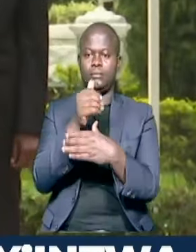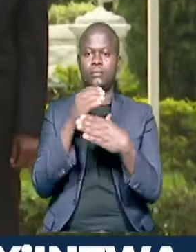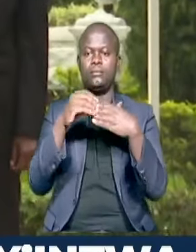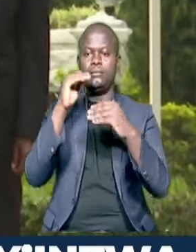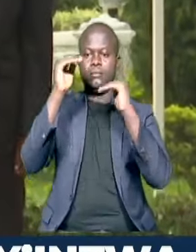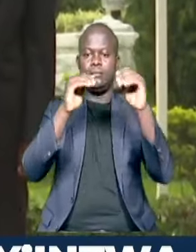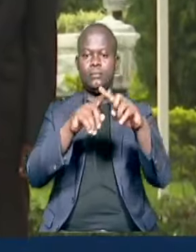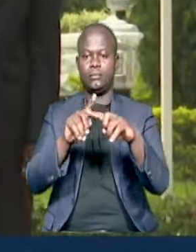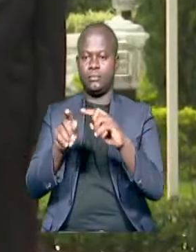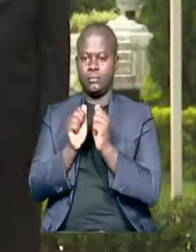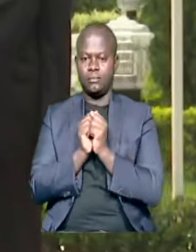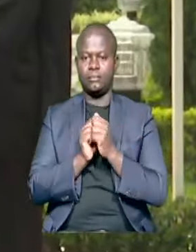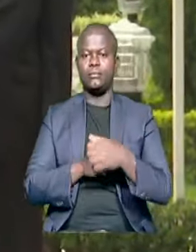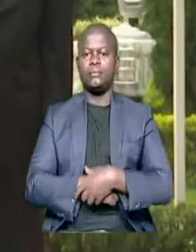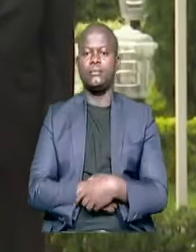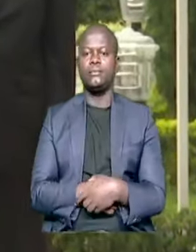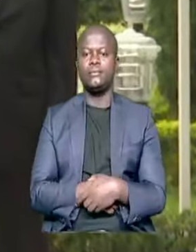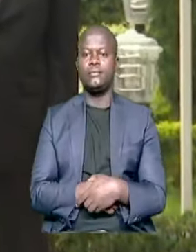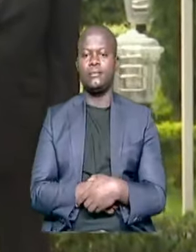nzego zitandukanye